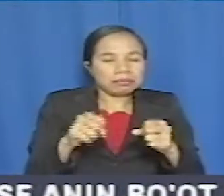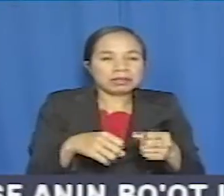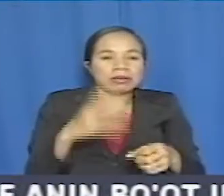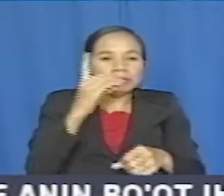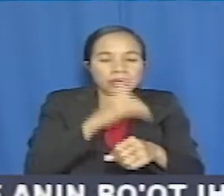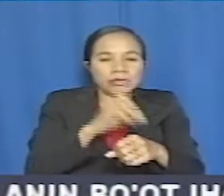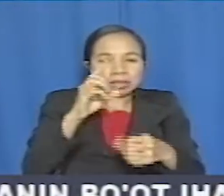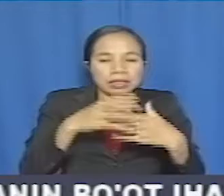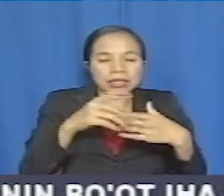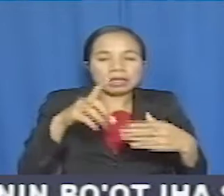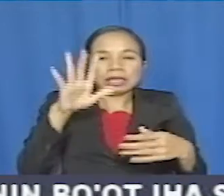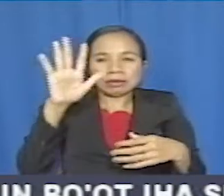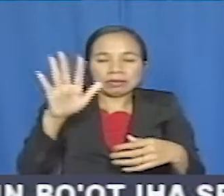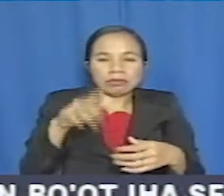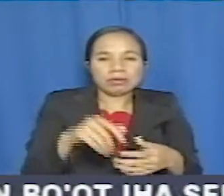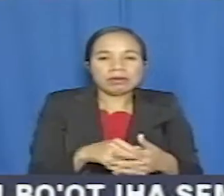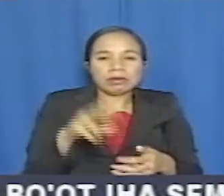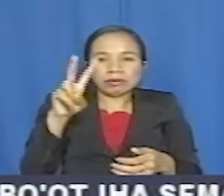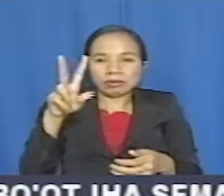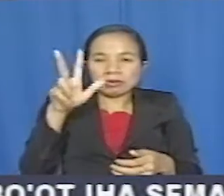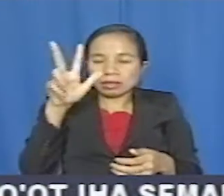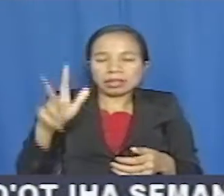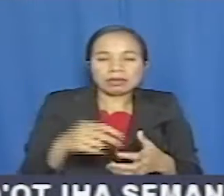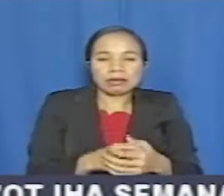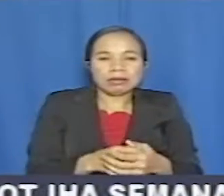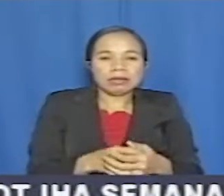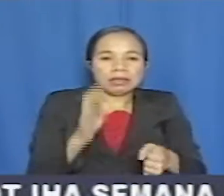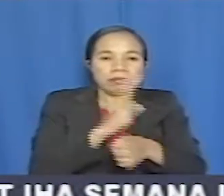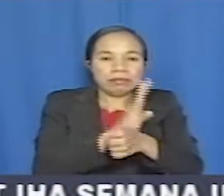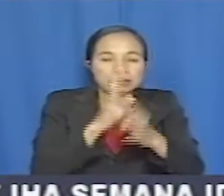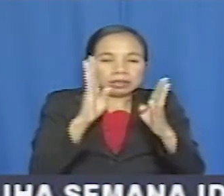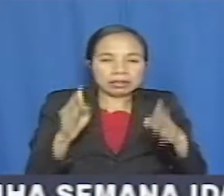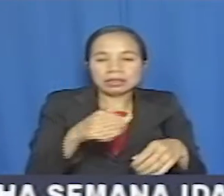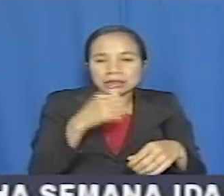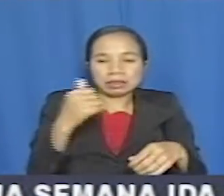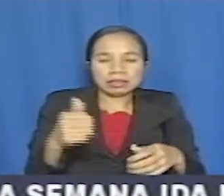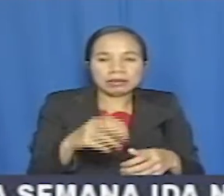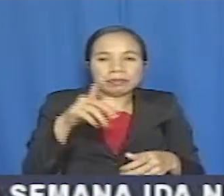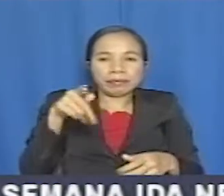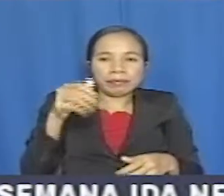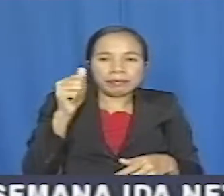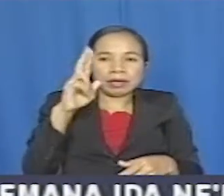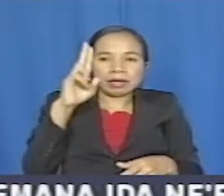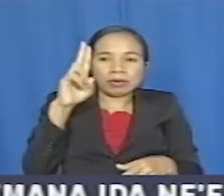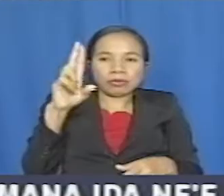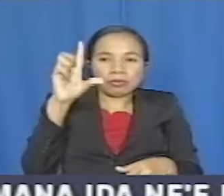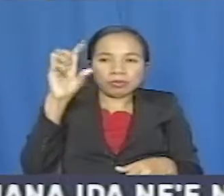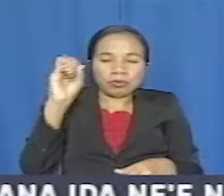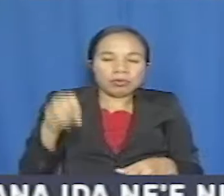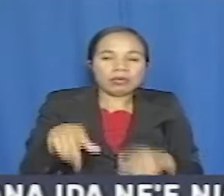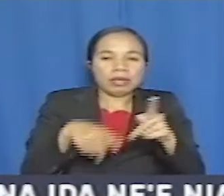$2 50 sen, $2 $3 belba. Negosiante selu Paulo Freitas afirma, comprador